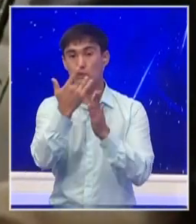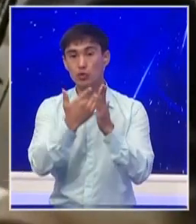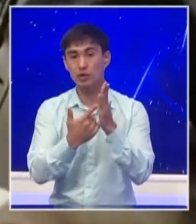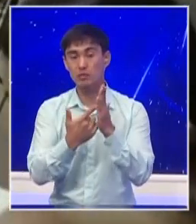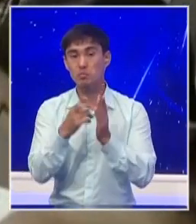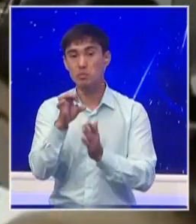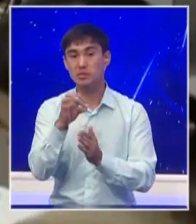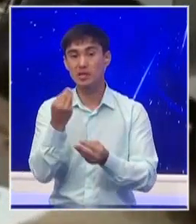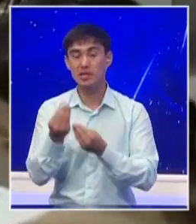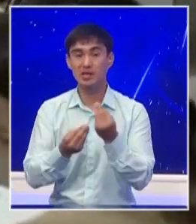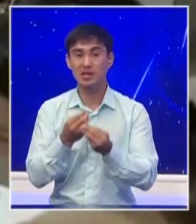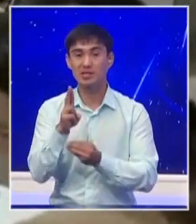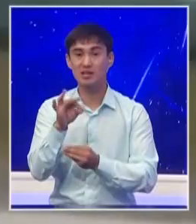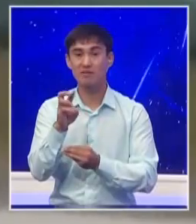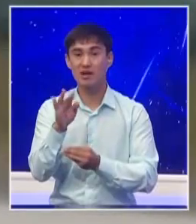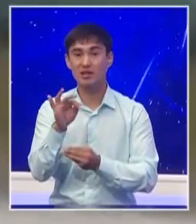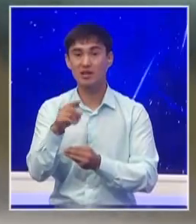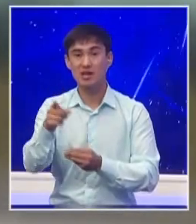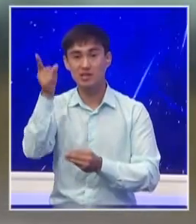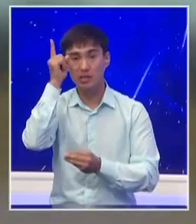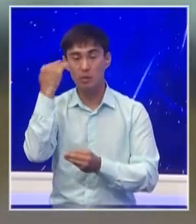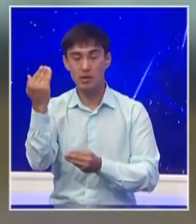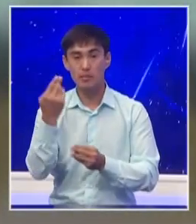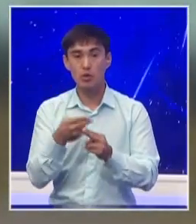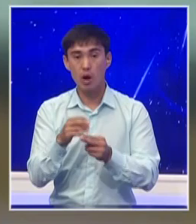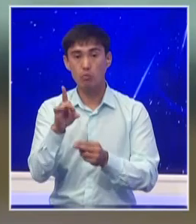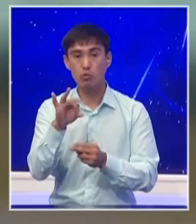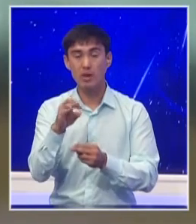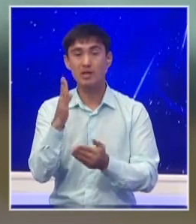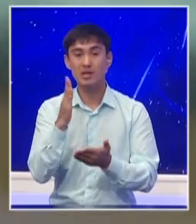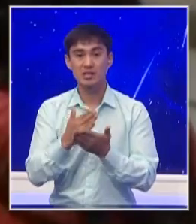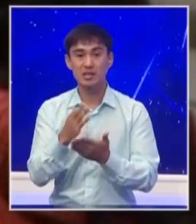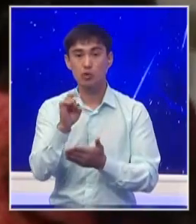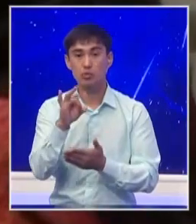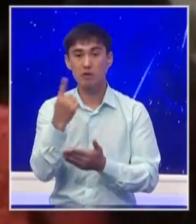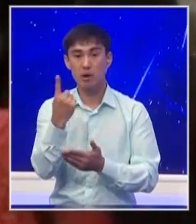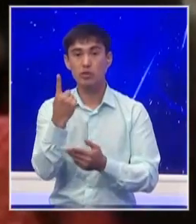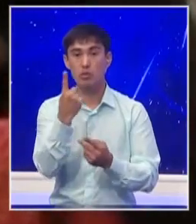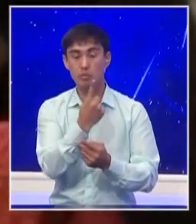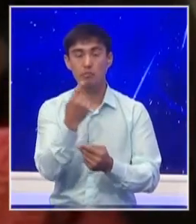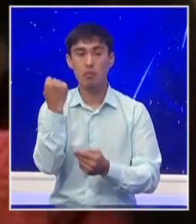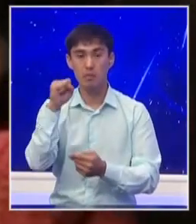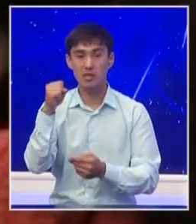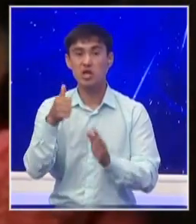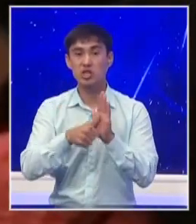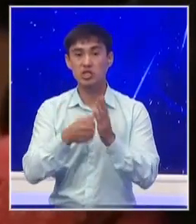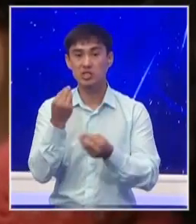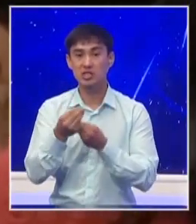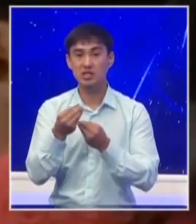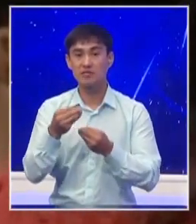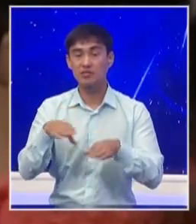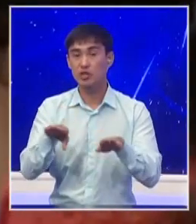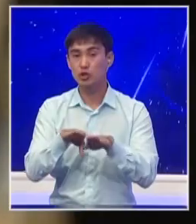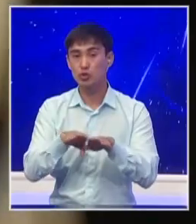Бибисара играла с Динарой Вагнер из Германии. Теперь у Абдумалик и Асаубаевой по одной победе. 6 игр в ничью и 2